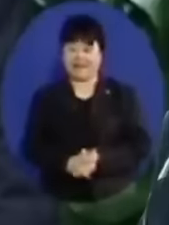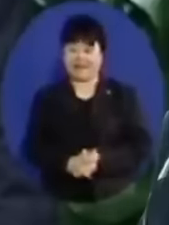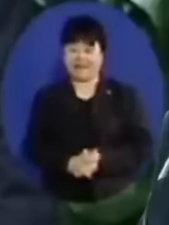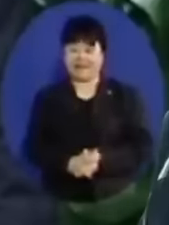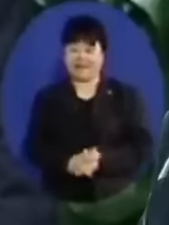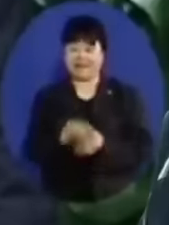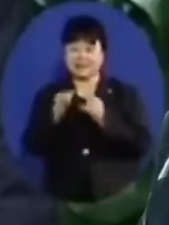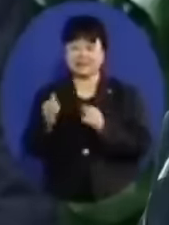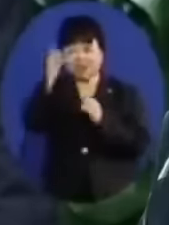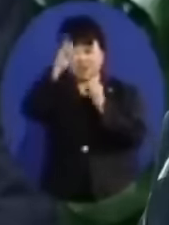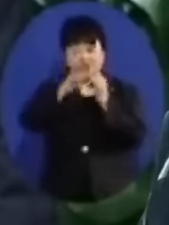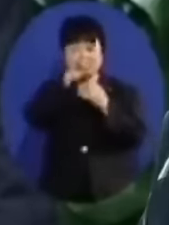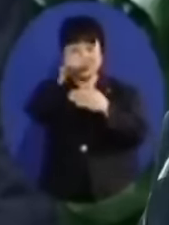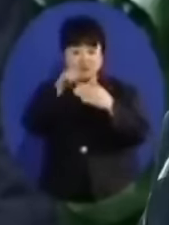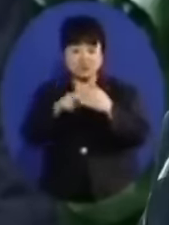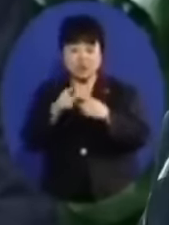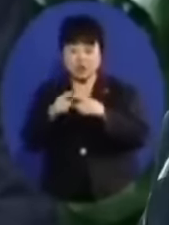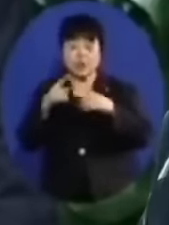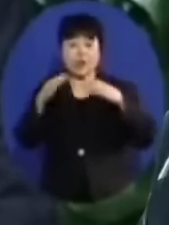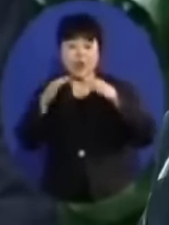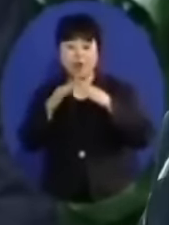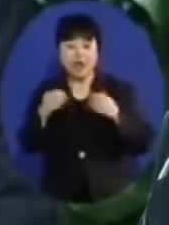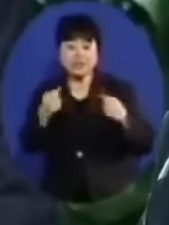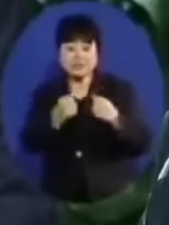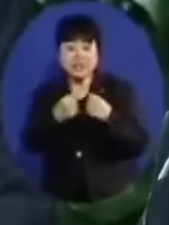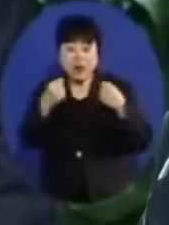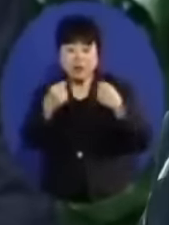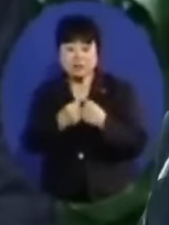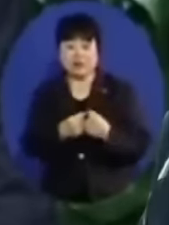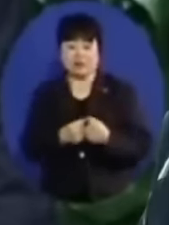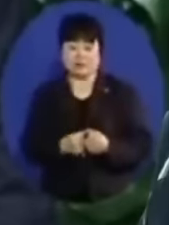인류 역사를 통해서 교회와 싸운